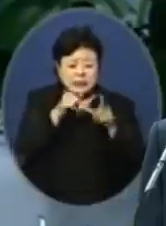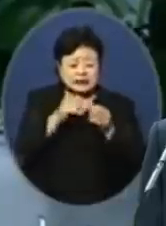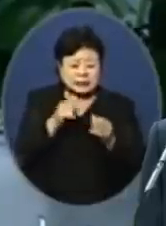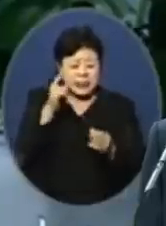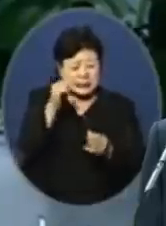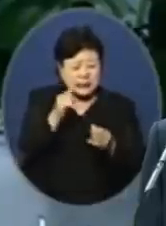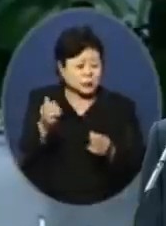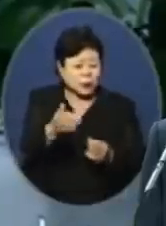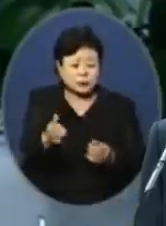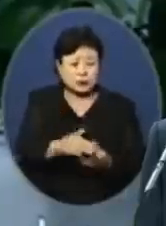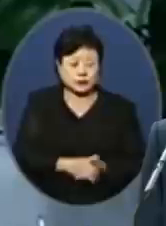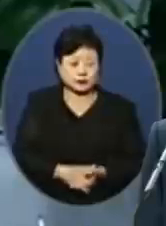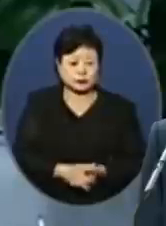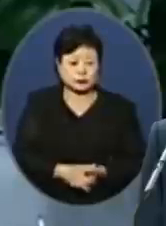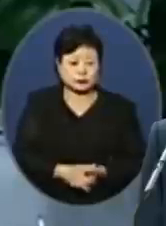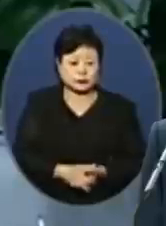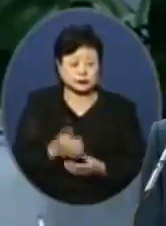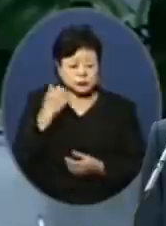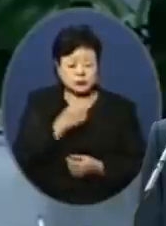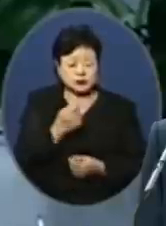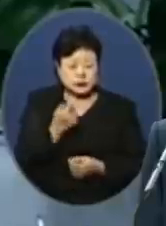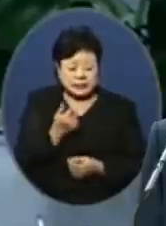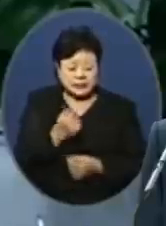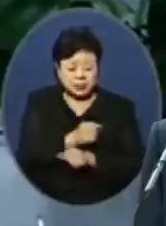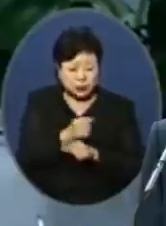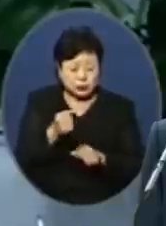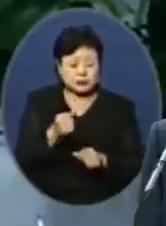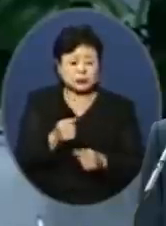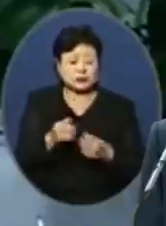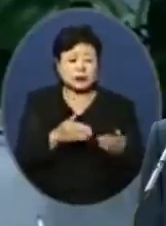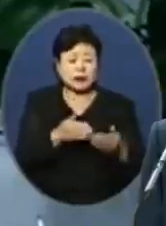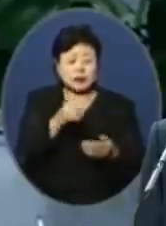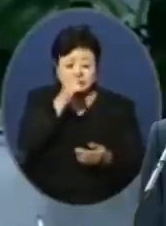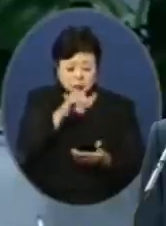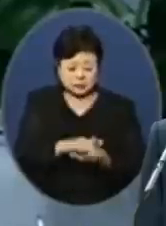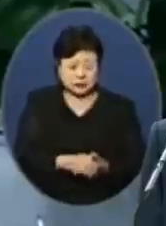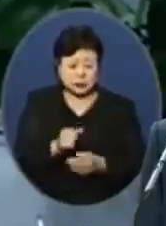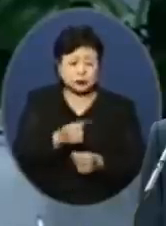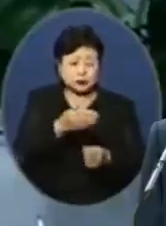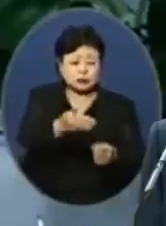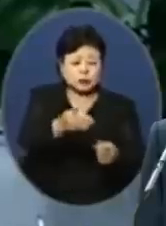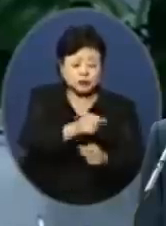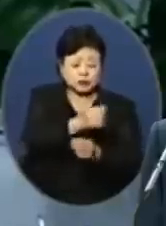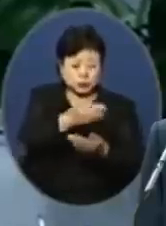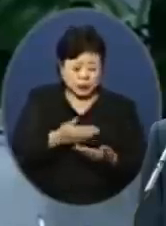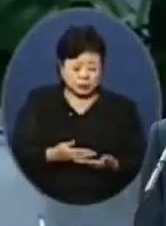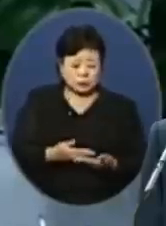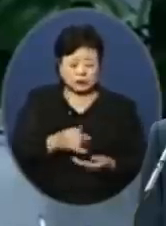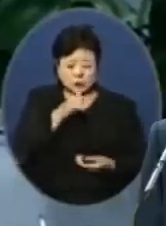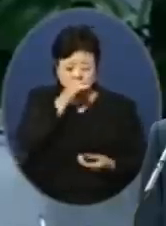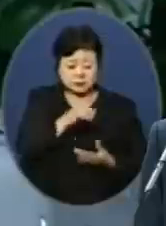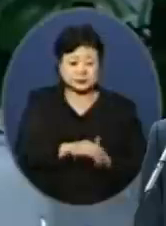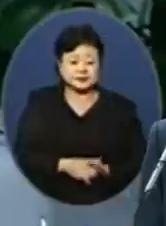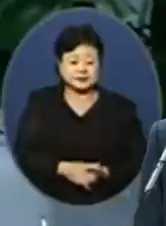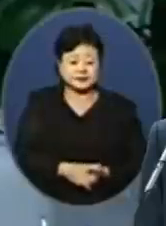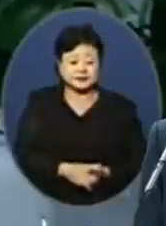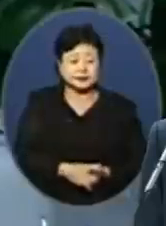한 사람도 없을 것입니다. 누구나 크고 작은 일에 용서하거나 용서를 받고 살아가는